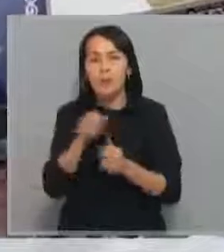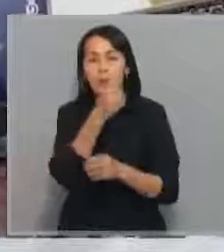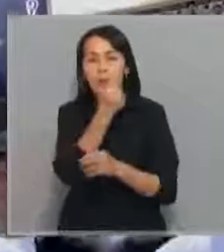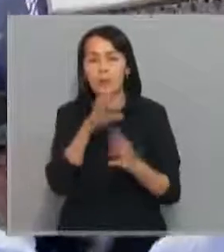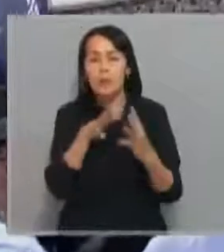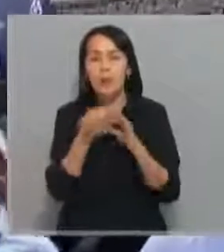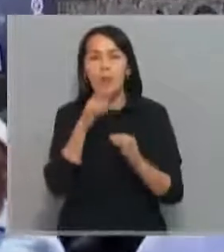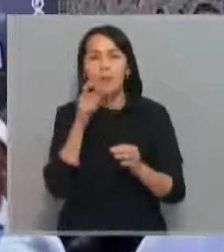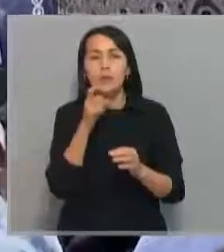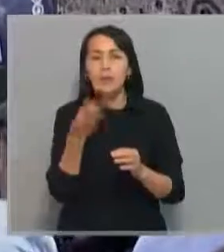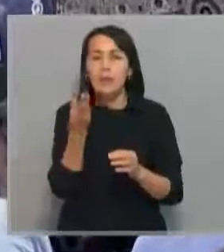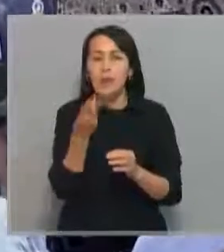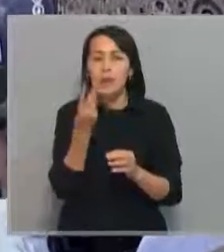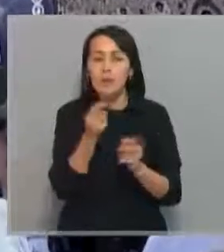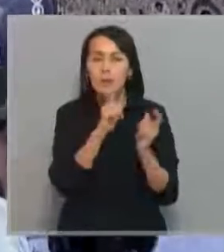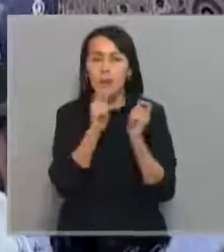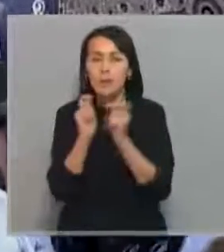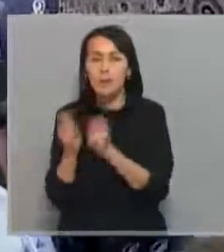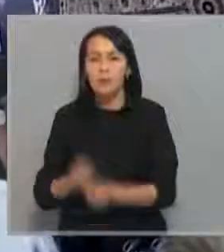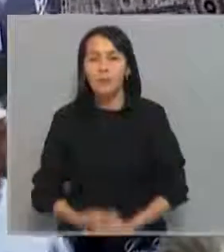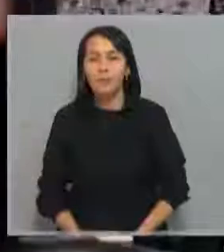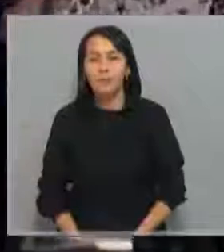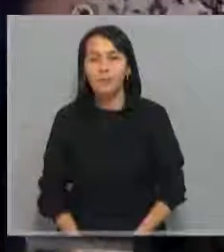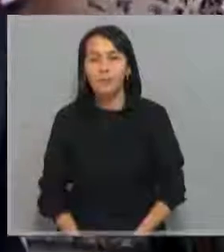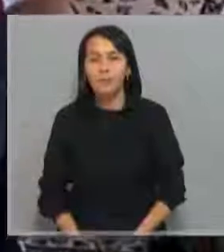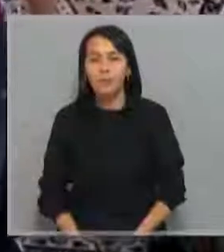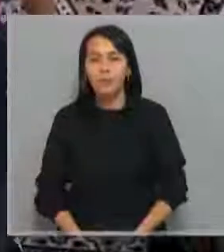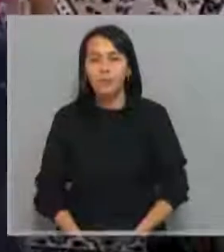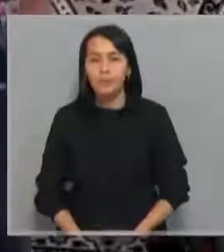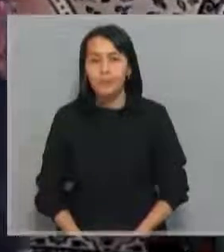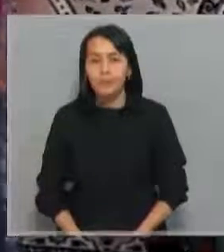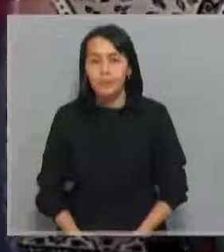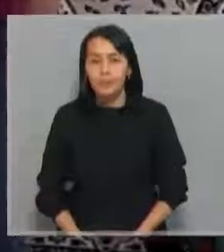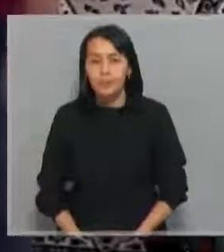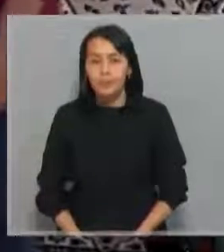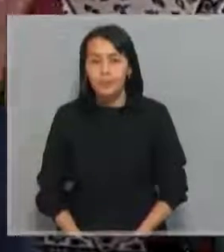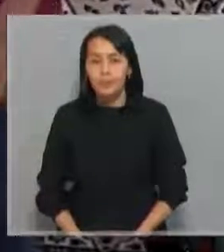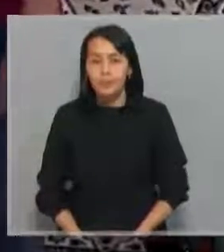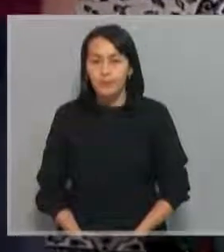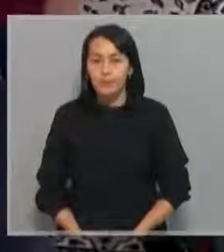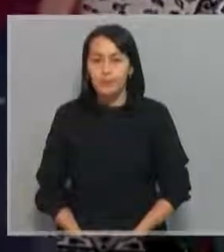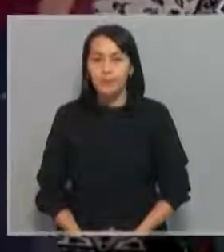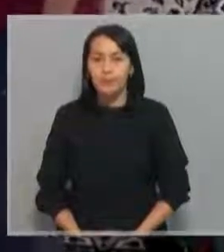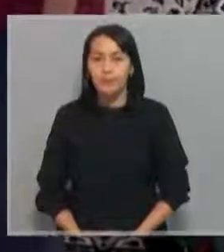жеткен ауыл жастарына қаржылай қомақты сыйақы үлестірілді. Төле би ауданынан Аскен Скандар, Асылбек Мансұрхан, жаңалықтар.